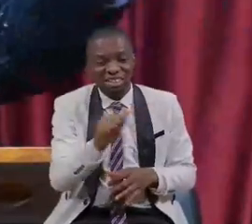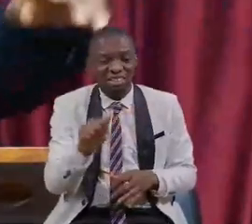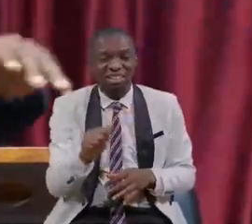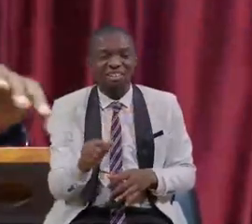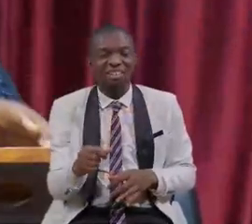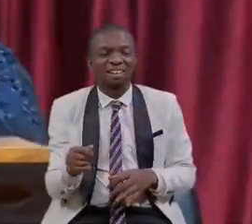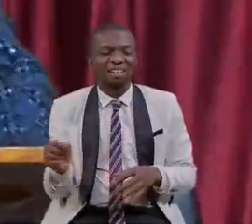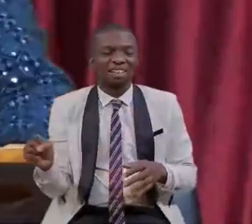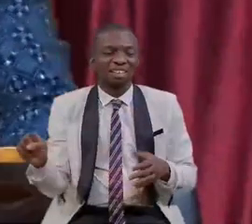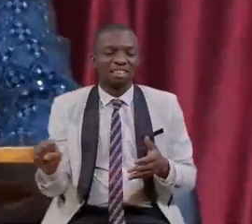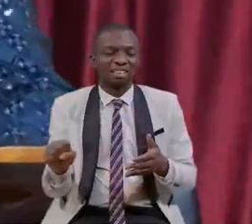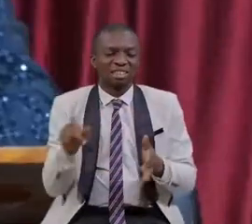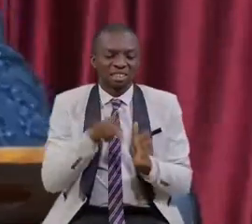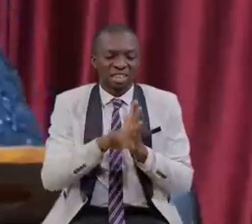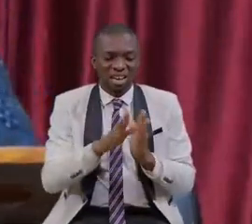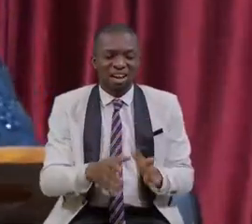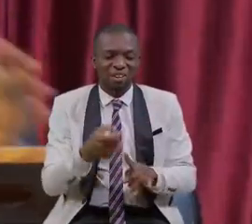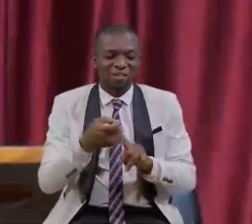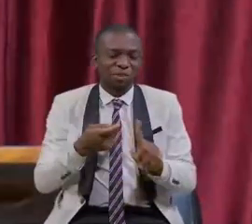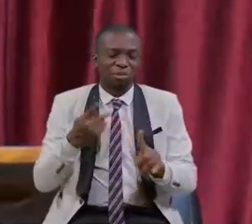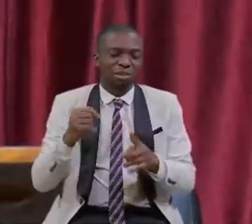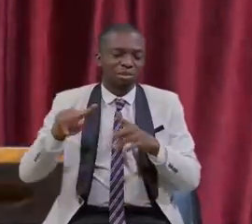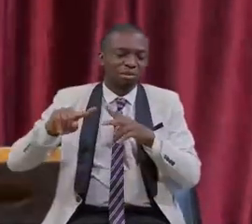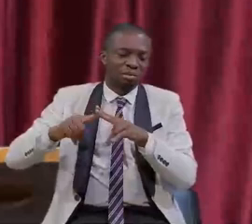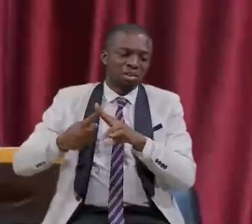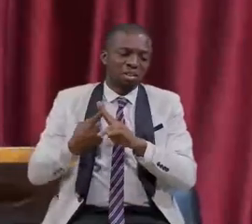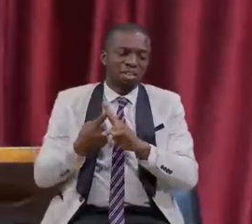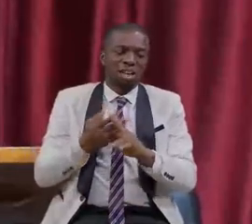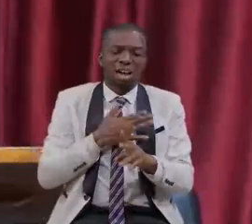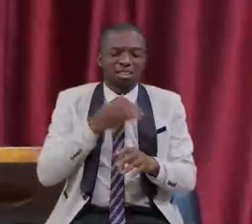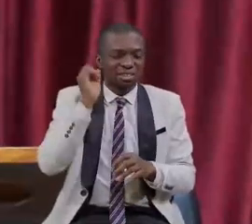Et c'est un menteur et le père des mensonges.